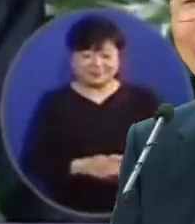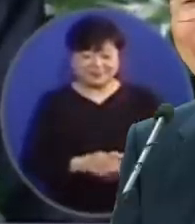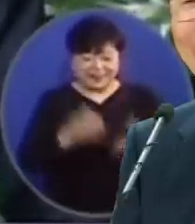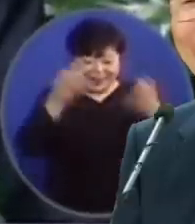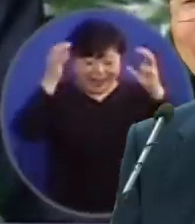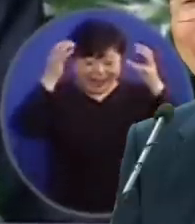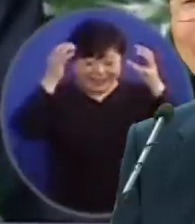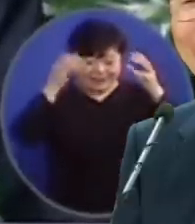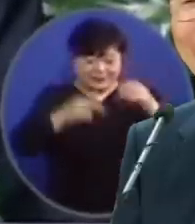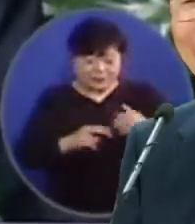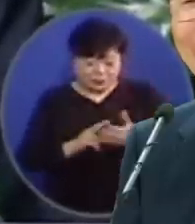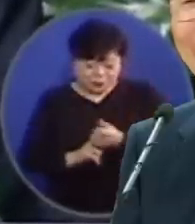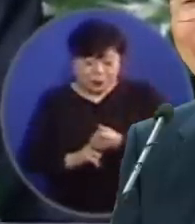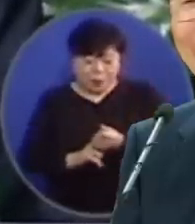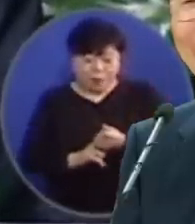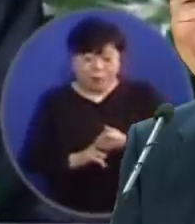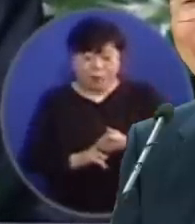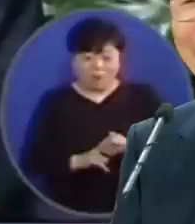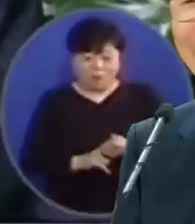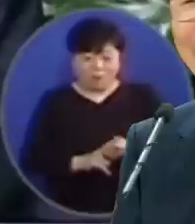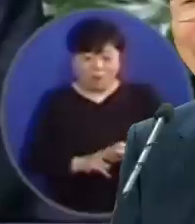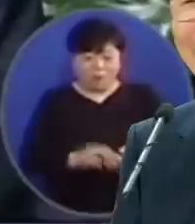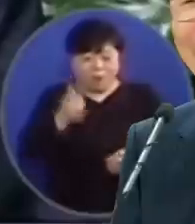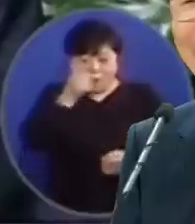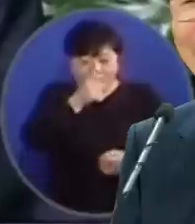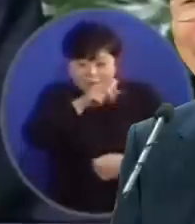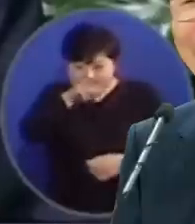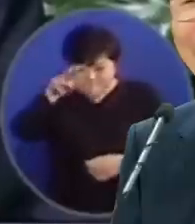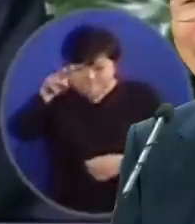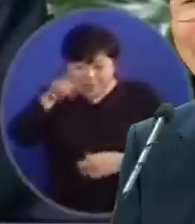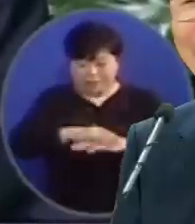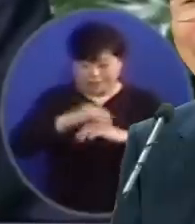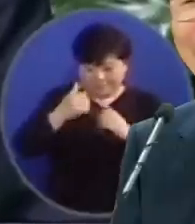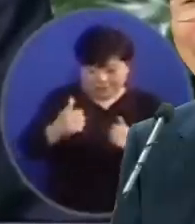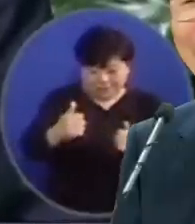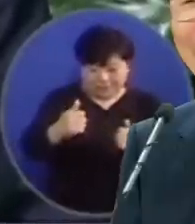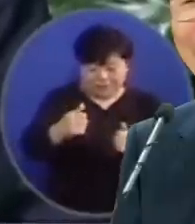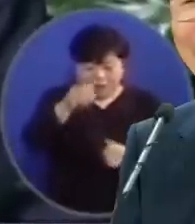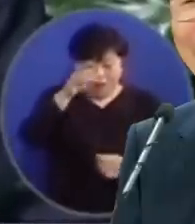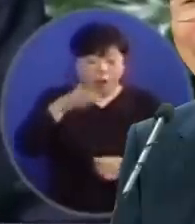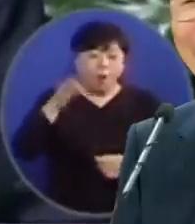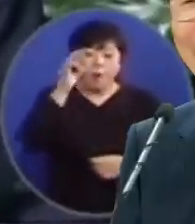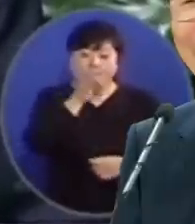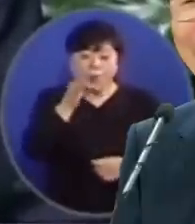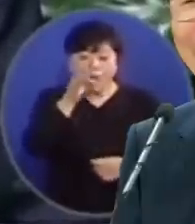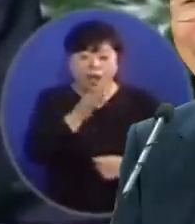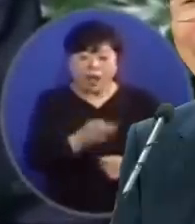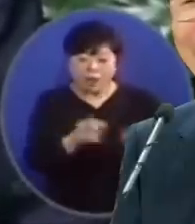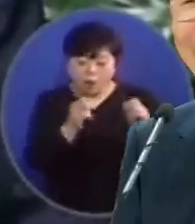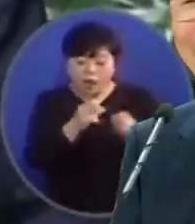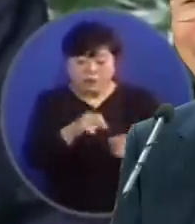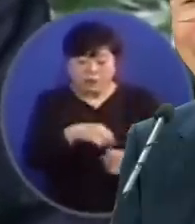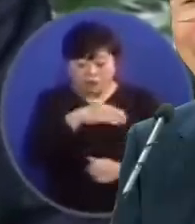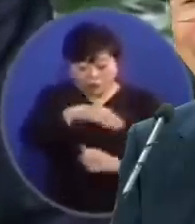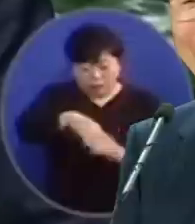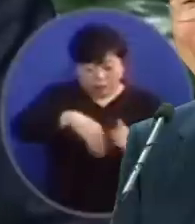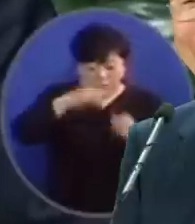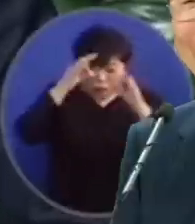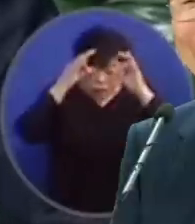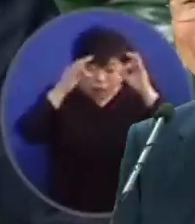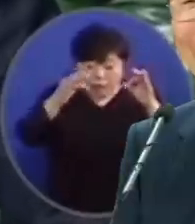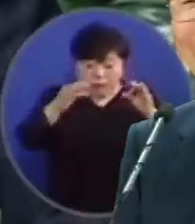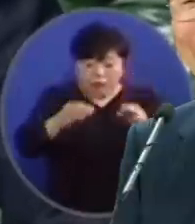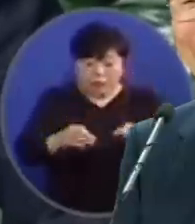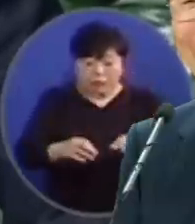병아리를 바라봅니다. 그리고 고양이에 대지가면 고양이가 곁에까지 와서 빙글빙글 돌다가